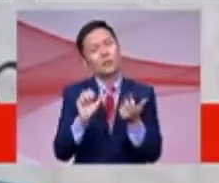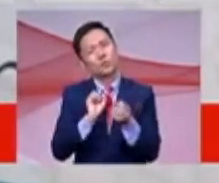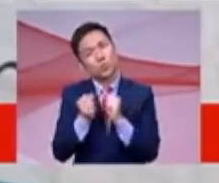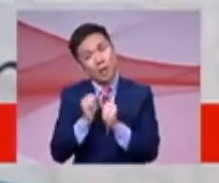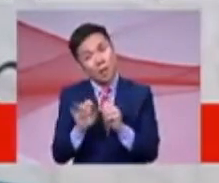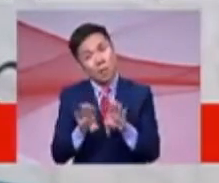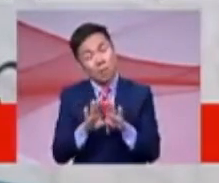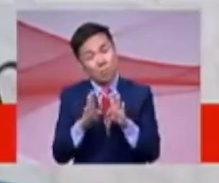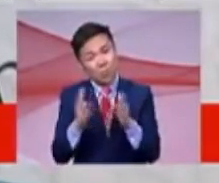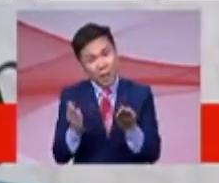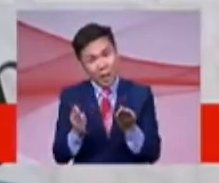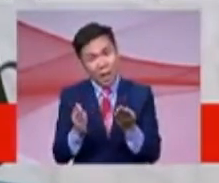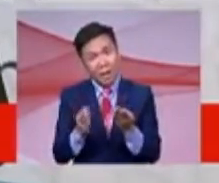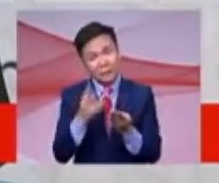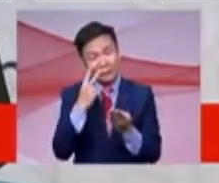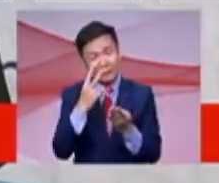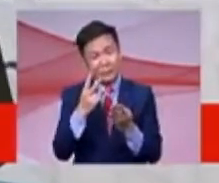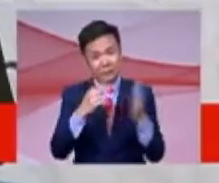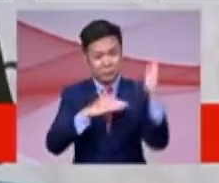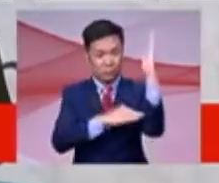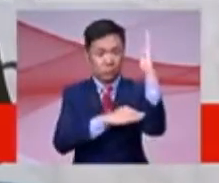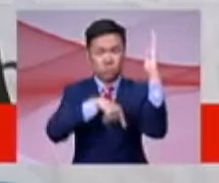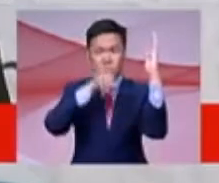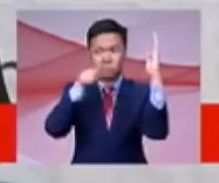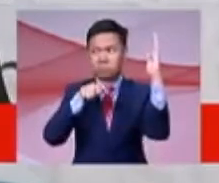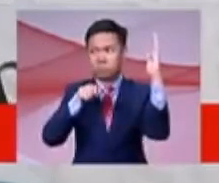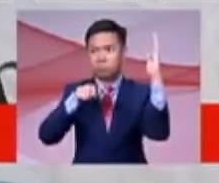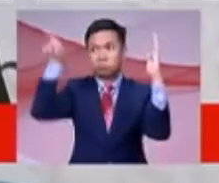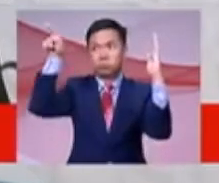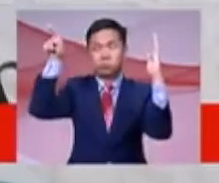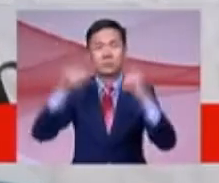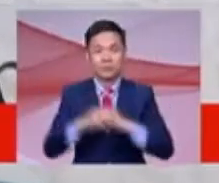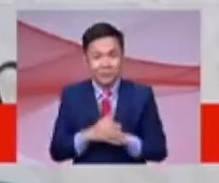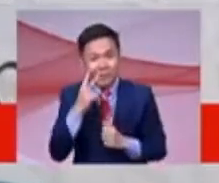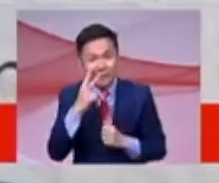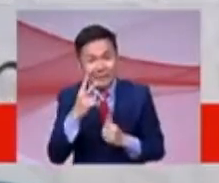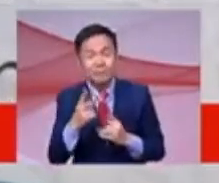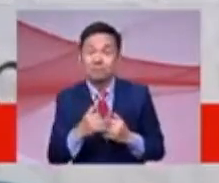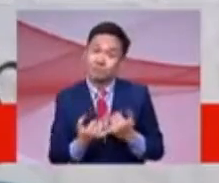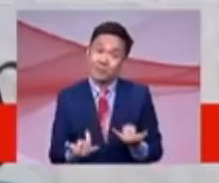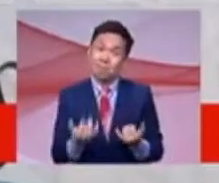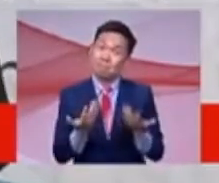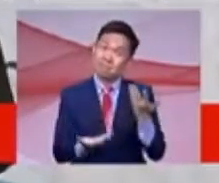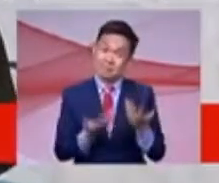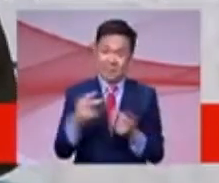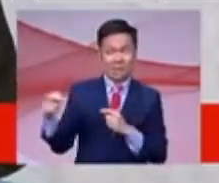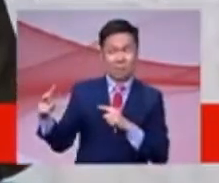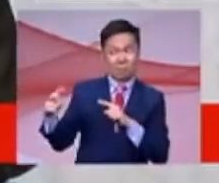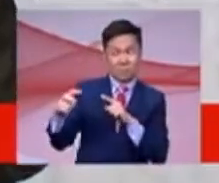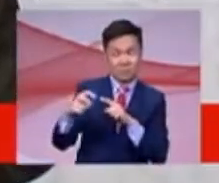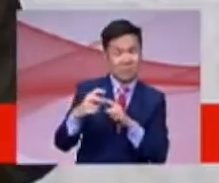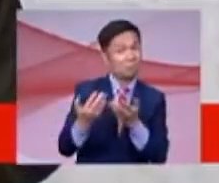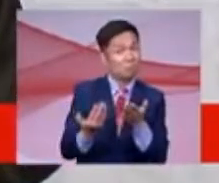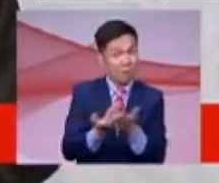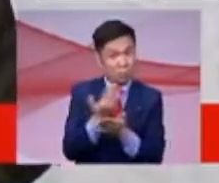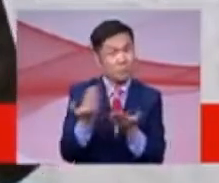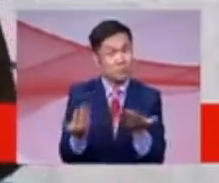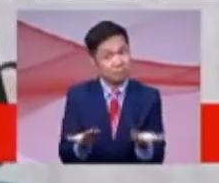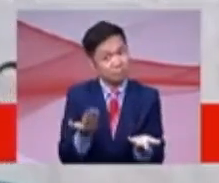kita lihat ada peningkatan kes dan mungkin ada berkaitan dengan varian-varian yang baru.